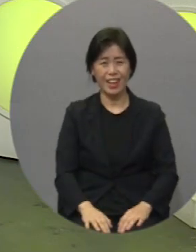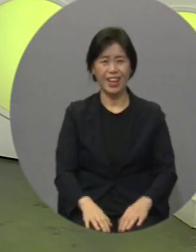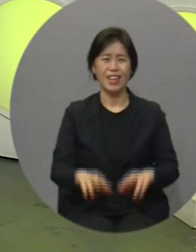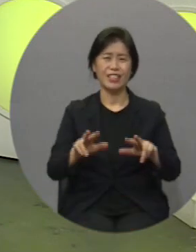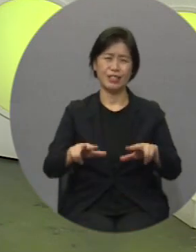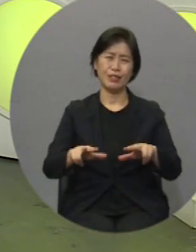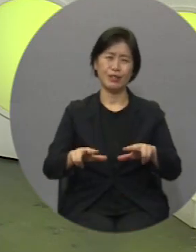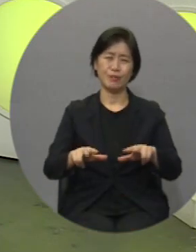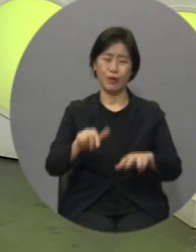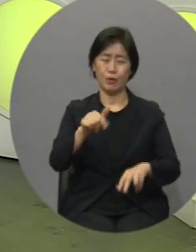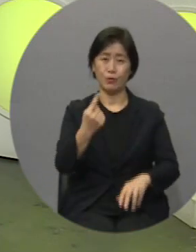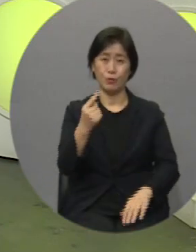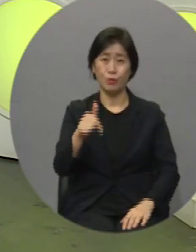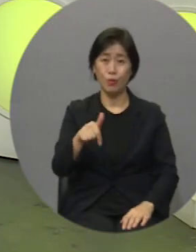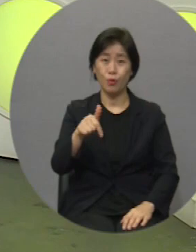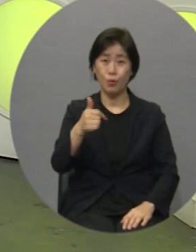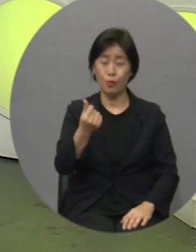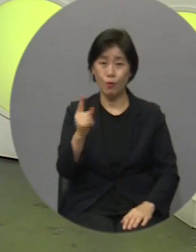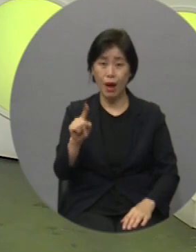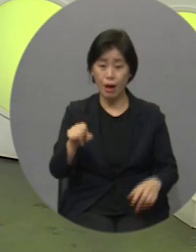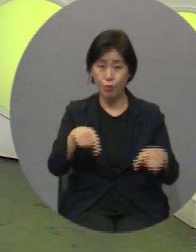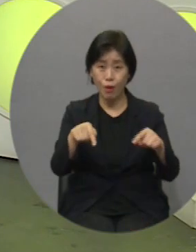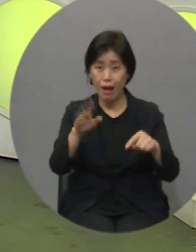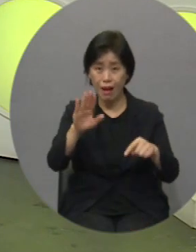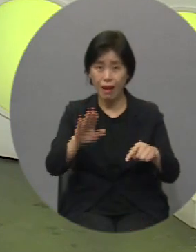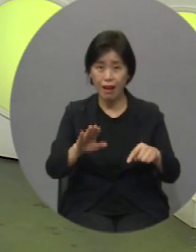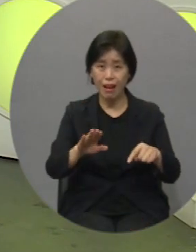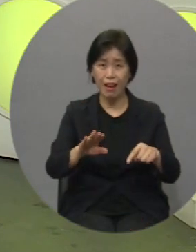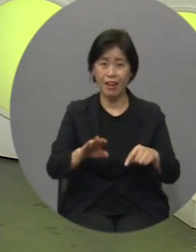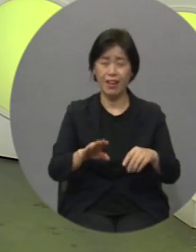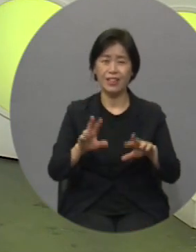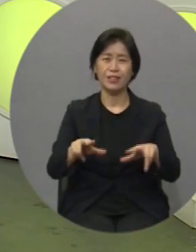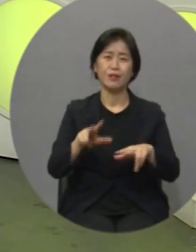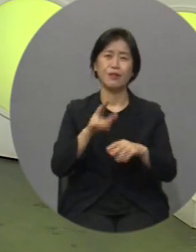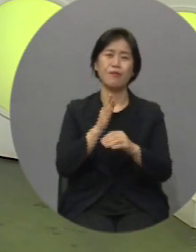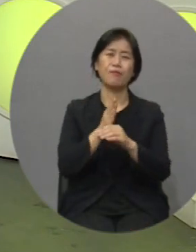그렇죠, 이게 생방인데 네. 네, 이제 다음에는 또 이런 일이 없을 거라고 생각을 네. 하고요. 자,